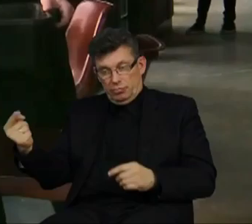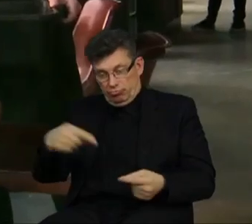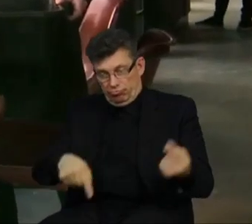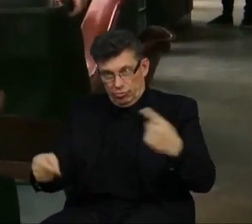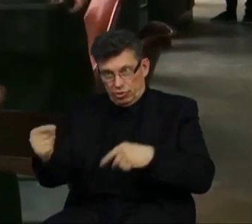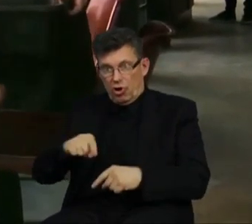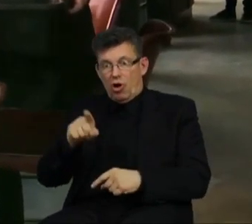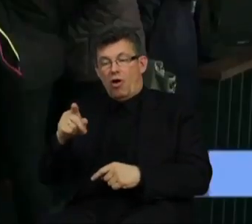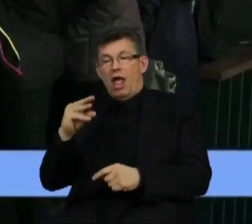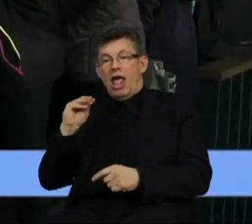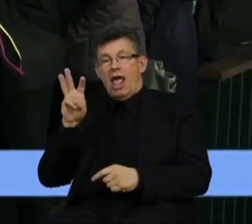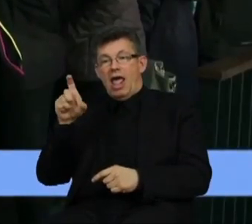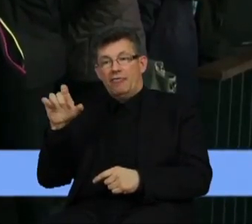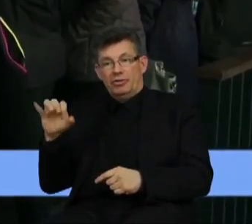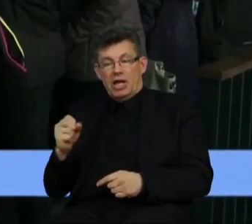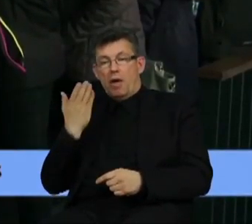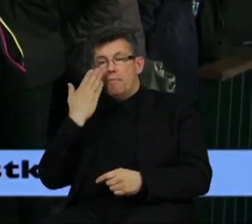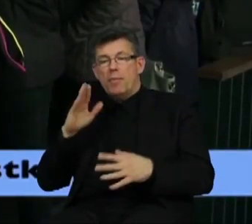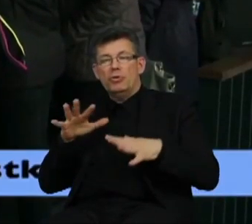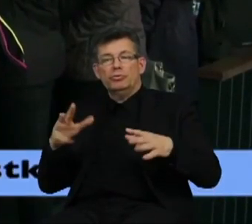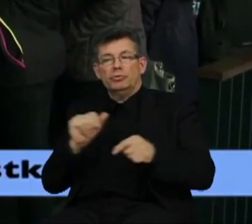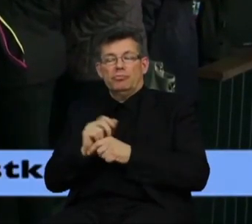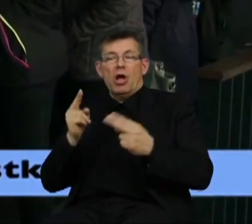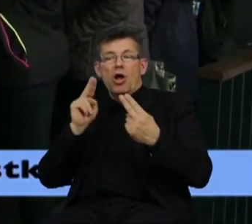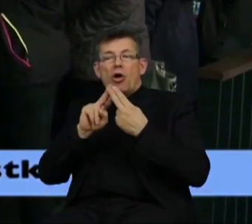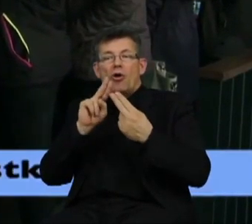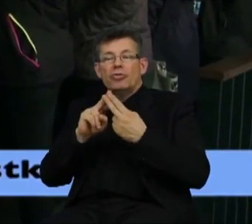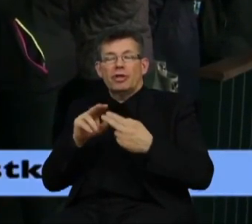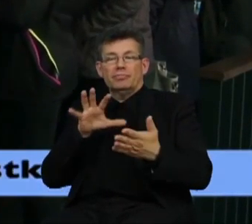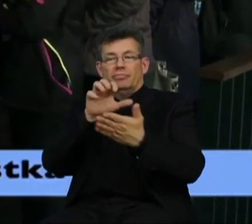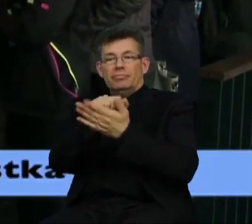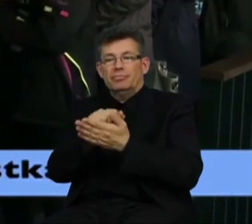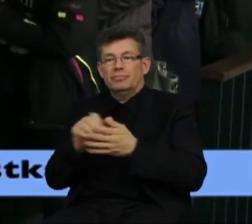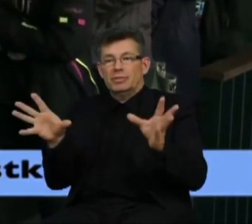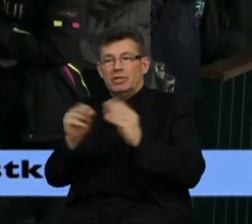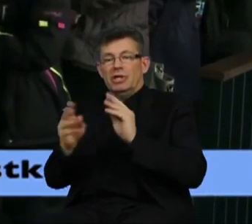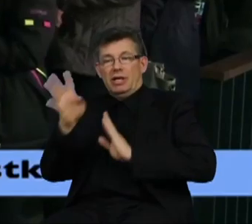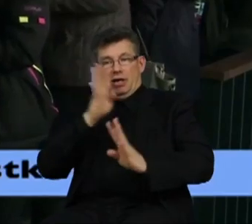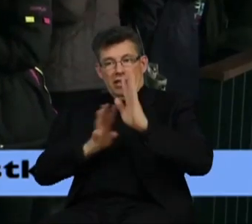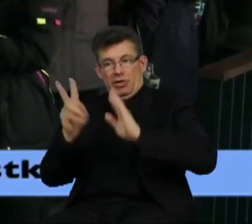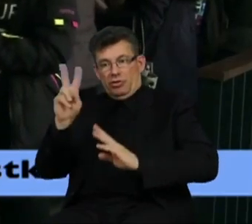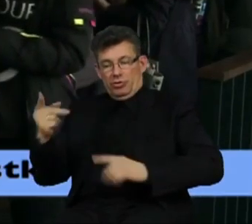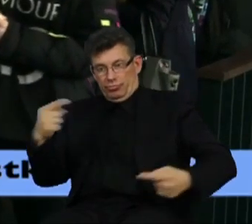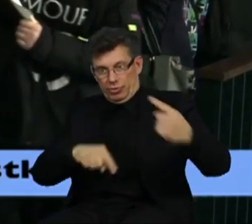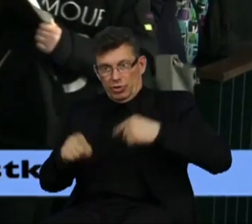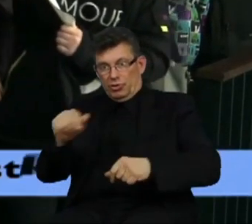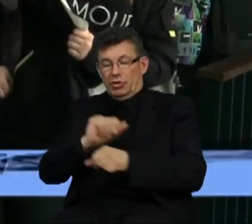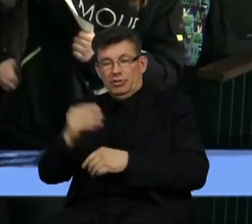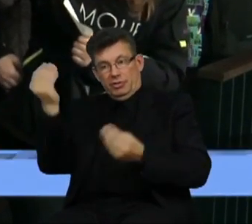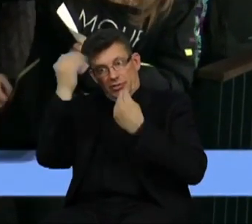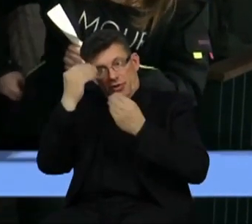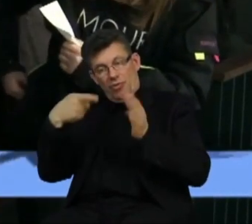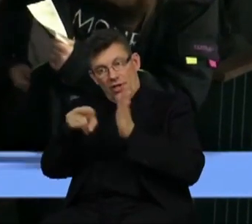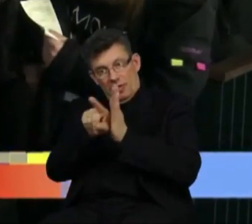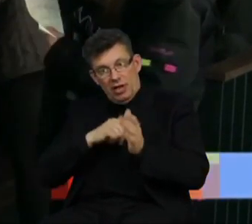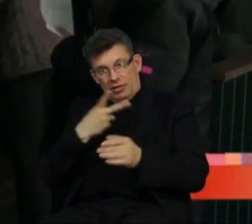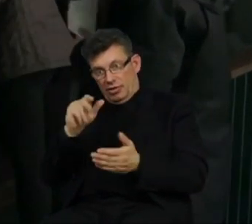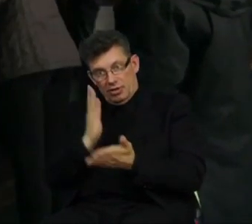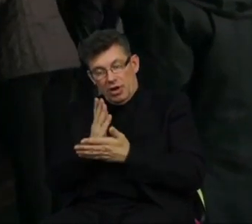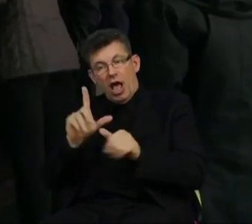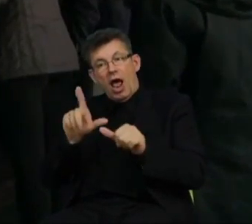tego zadania. EFCIA bardzo często łapie bardzo duży kontakt z klientami, dlatego myślę, że to jest nie tylko edukacja dla nas, jako pracowników, ale